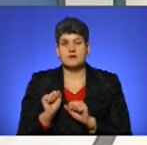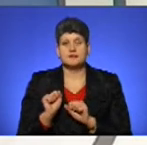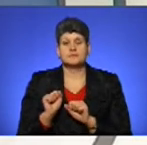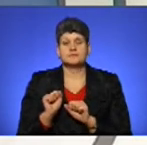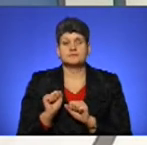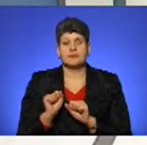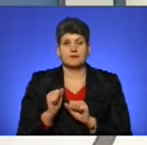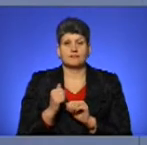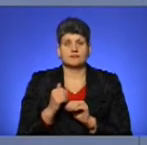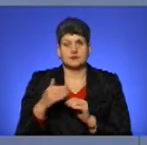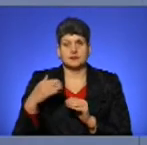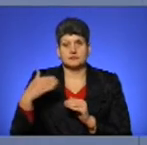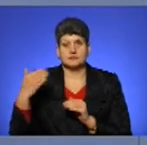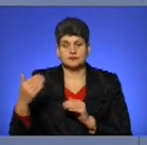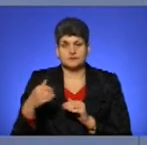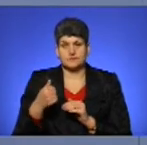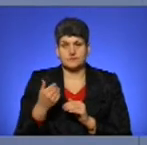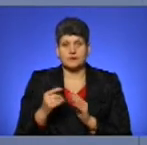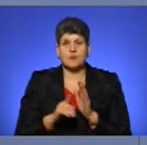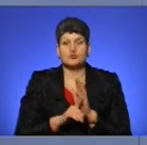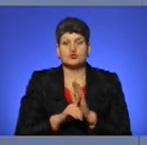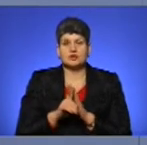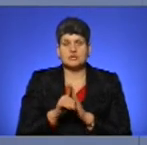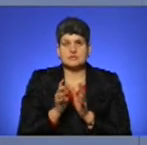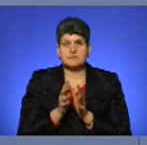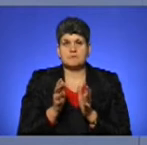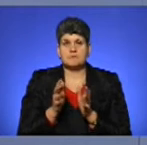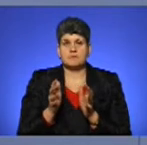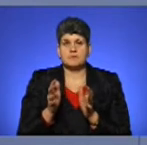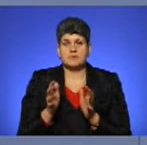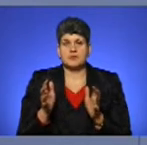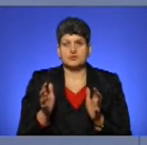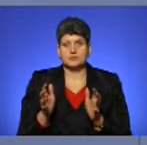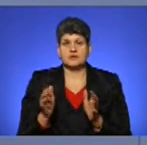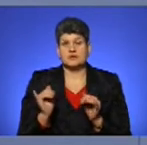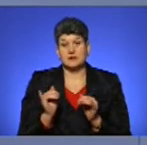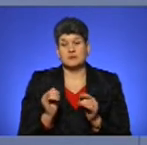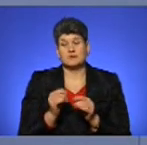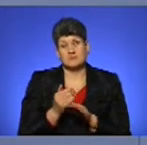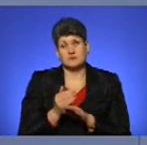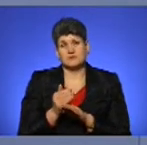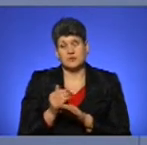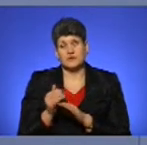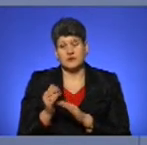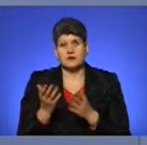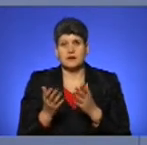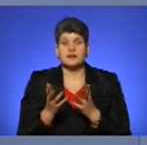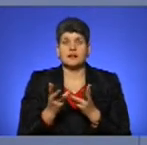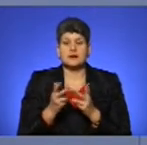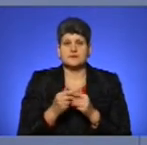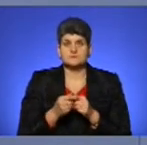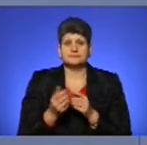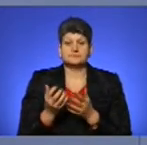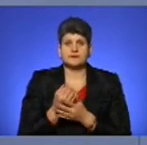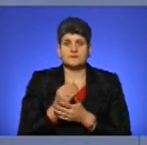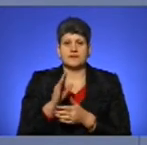в послідуючі роки почалося збільшуватися, хоча і повільно, але кількість виявлених